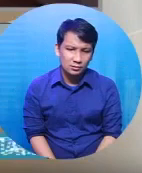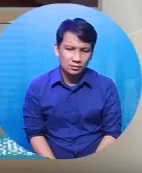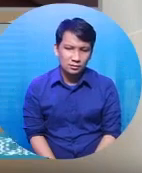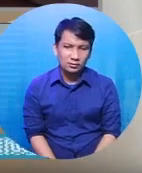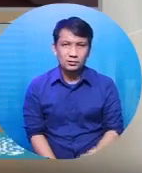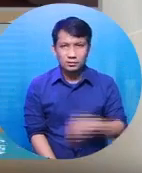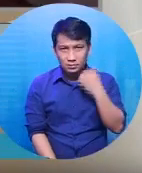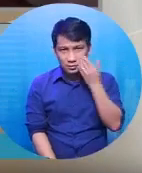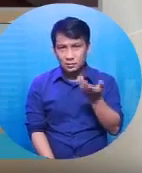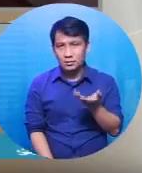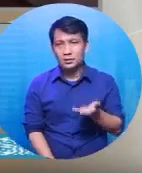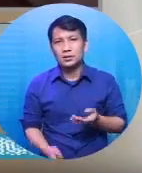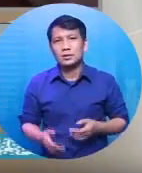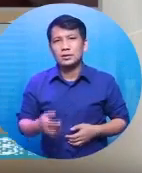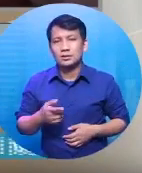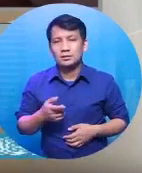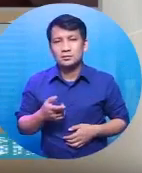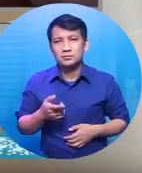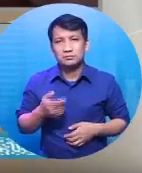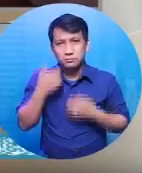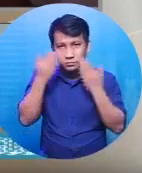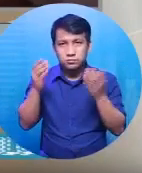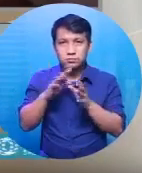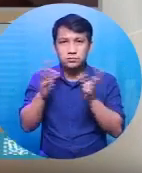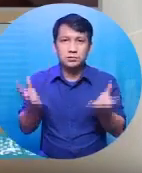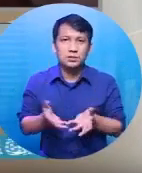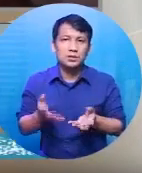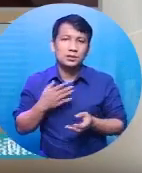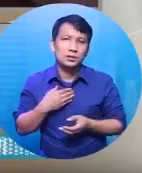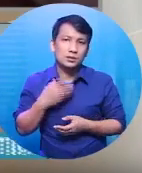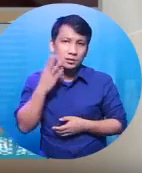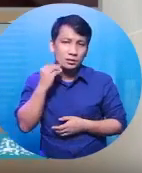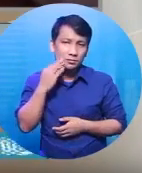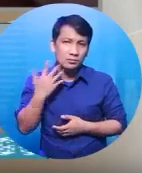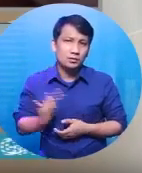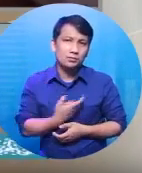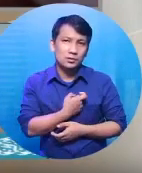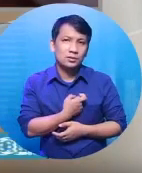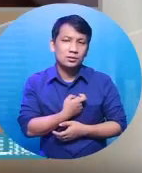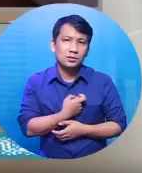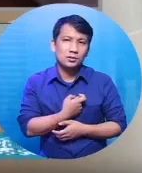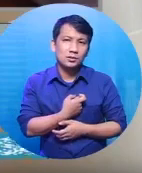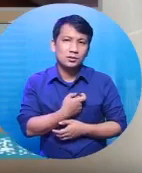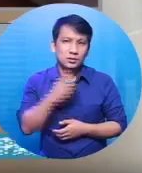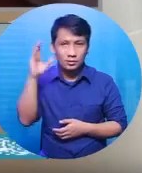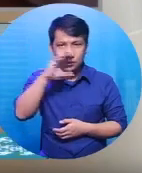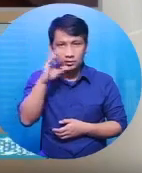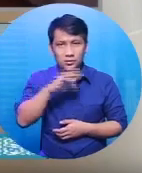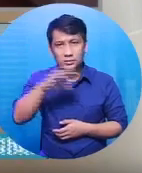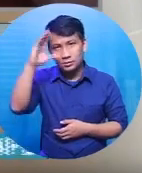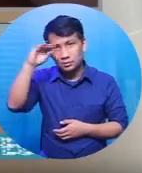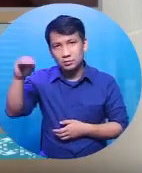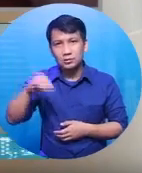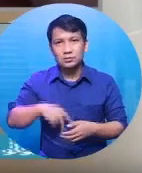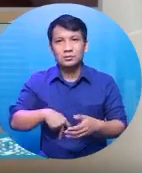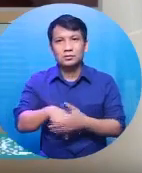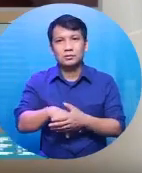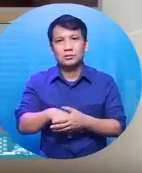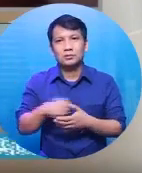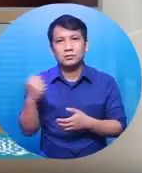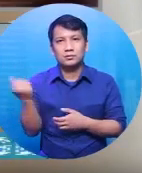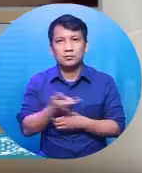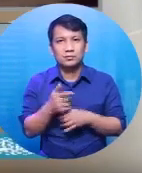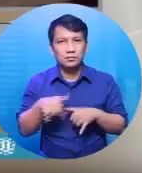sa totoo lang. Alam niyo, sir, marami na akong inanak sa kanya, sir. Kaya ako naghanap ng lalaki noon, nabuntis ako